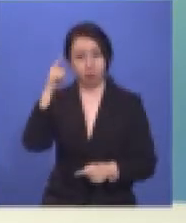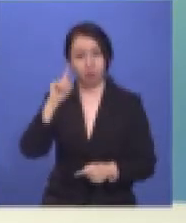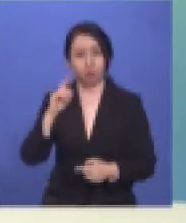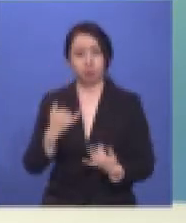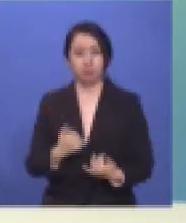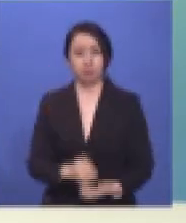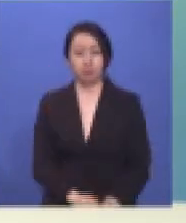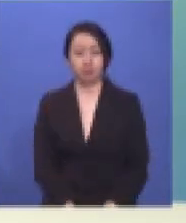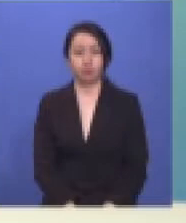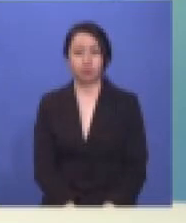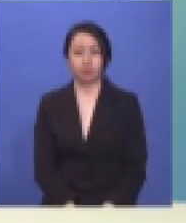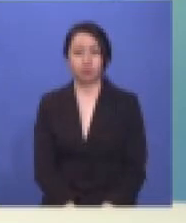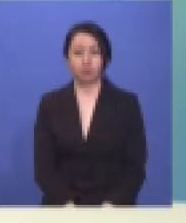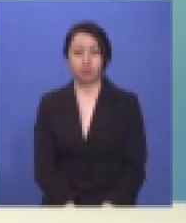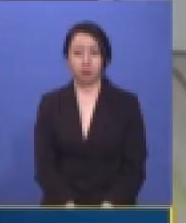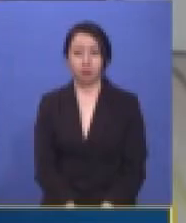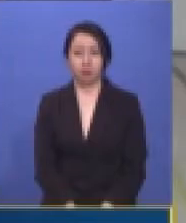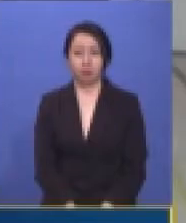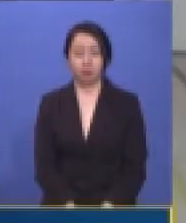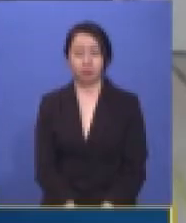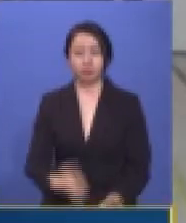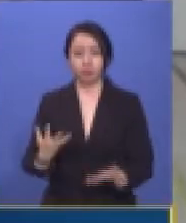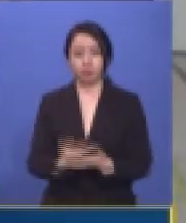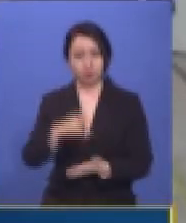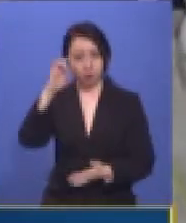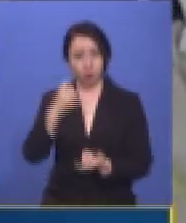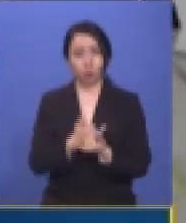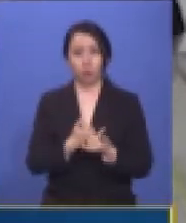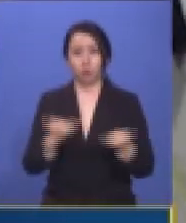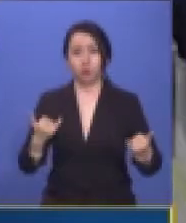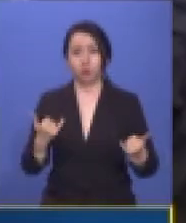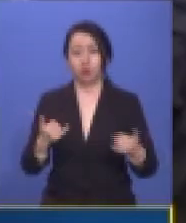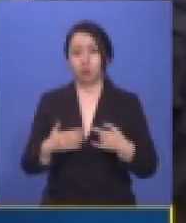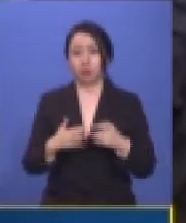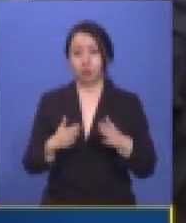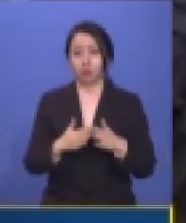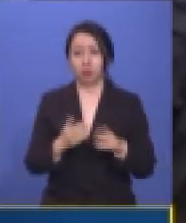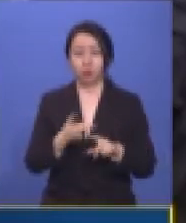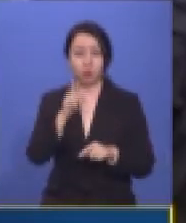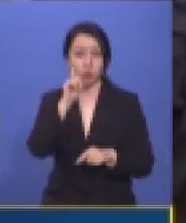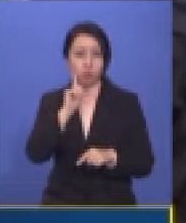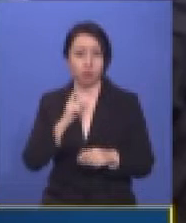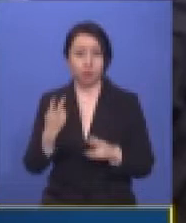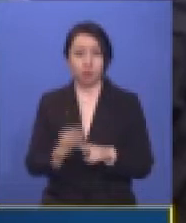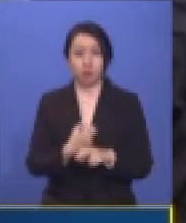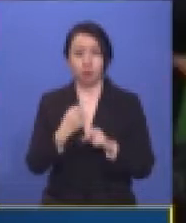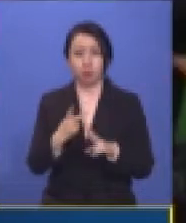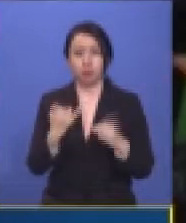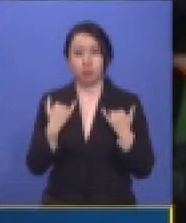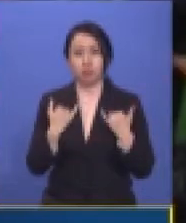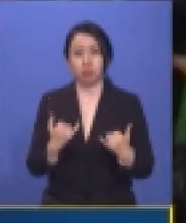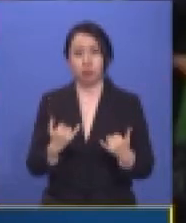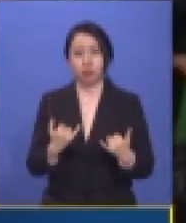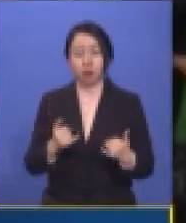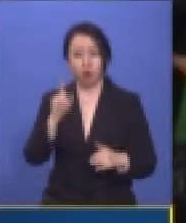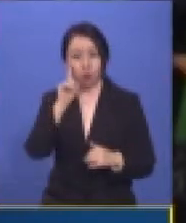бизнес-климата, узнаем далее. Получать государственные услуги, не выходя из дома, намного удобнее и безопаснее. Сегодня для